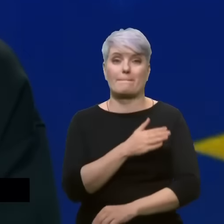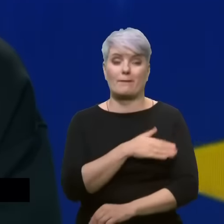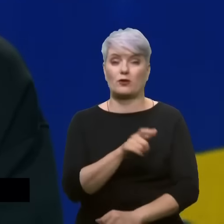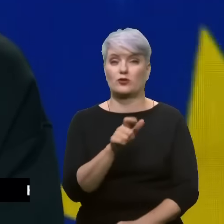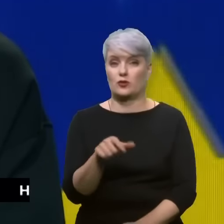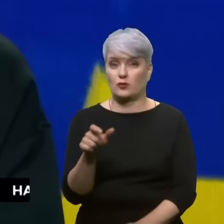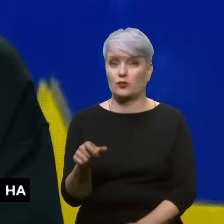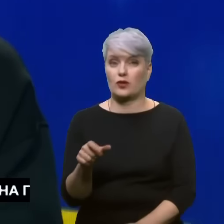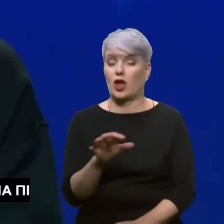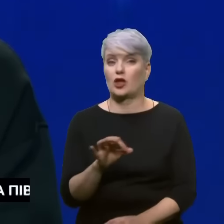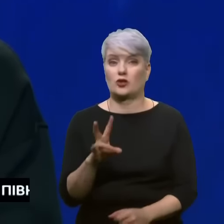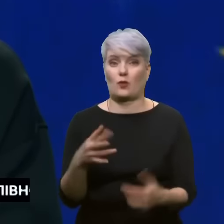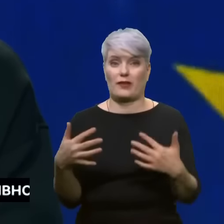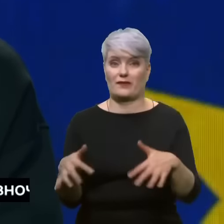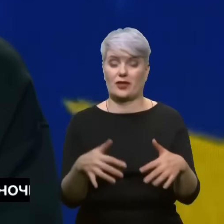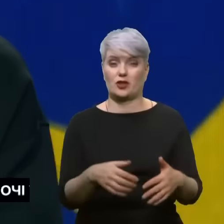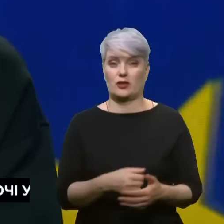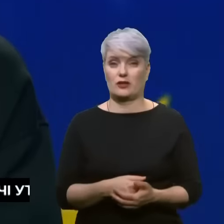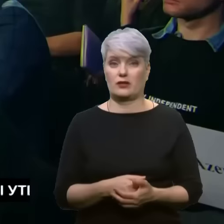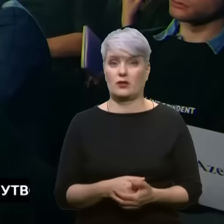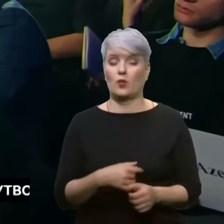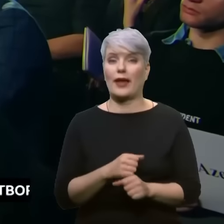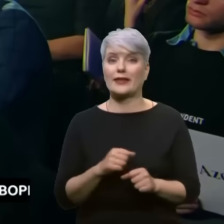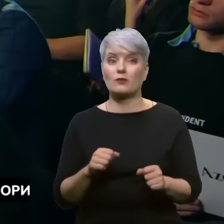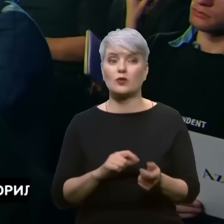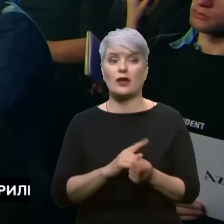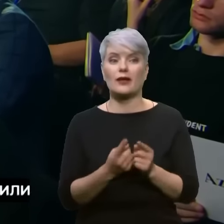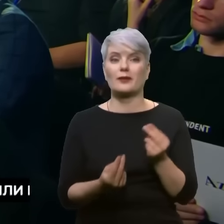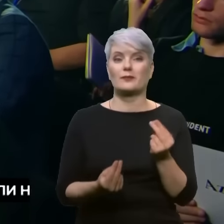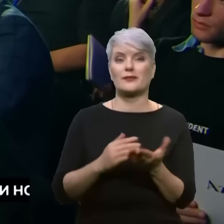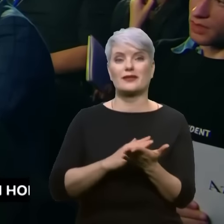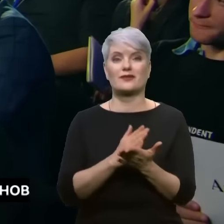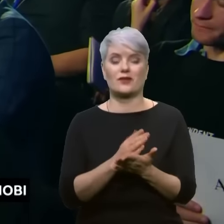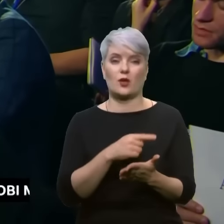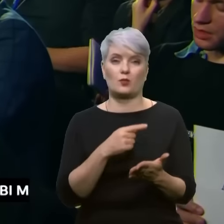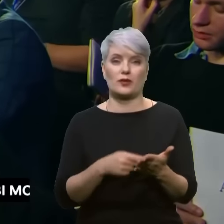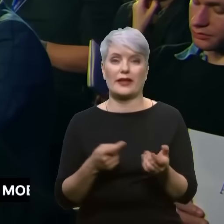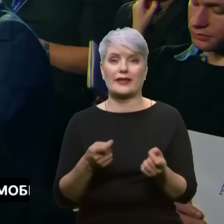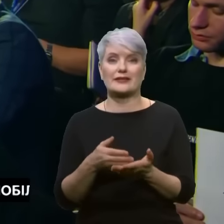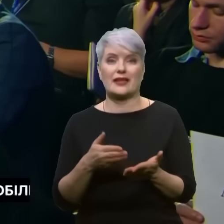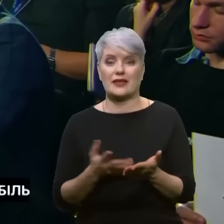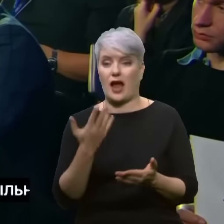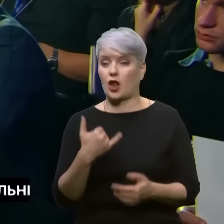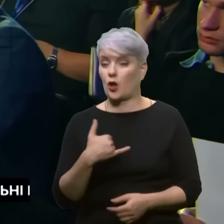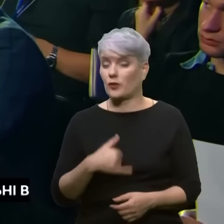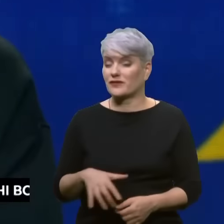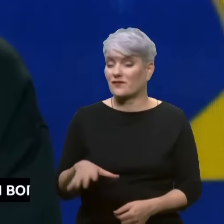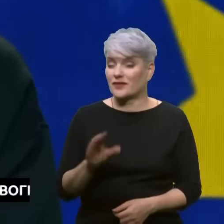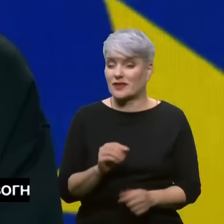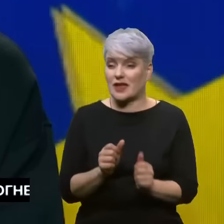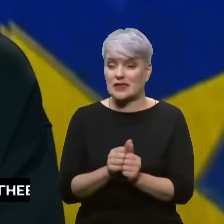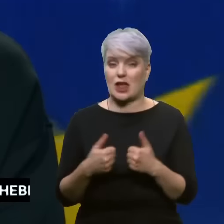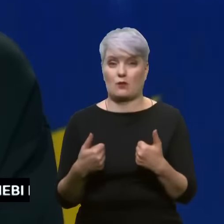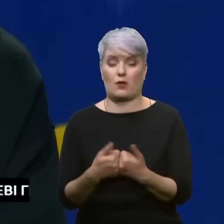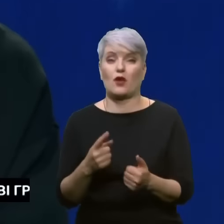люди нічого не втрачали. Але не можна політизувати питання зерна, коли у нас все заблоковано.